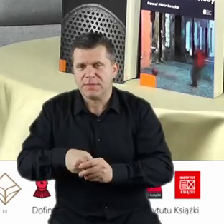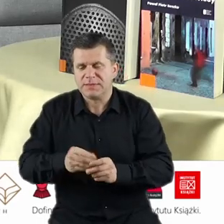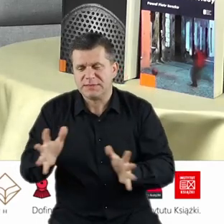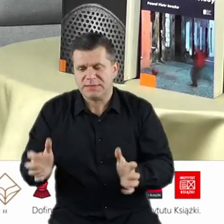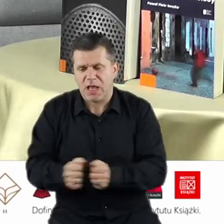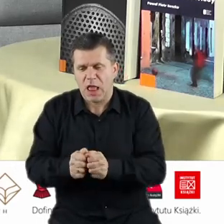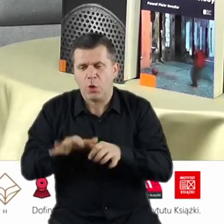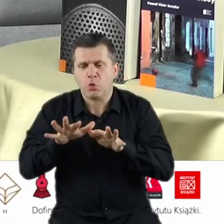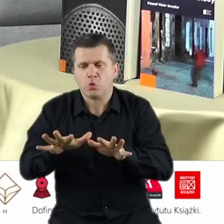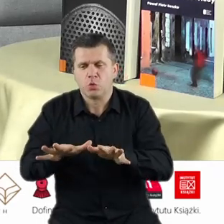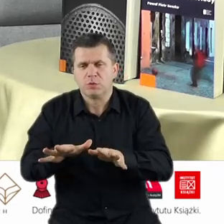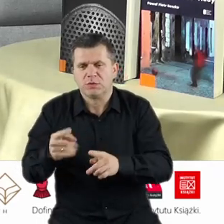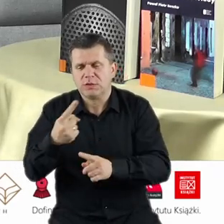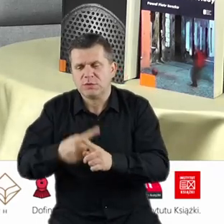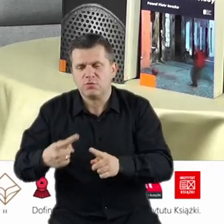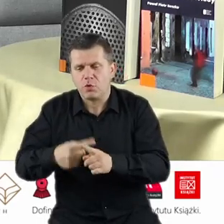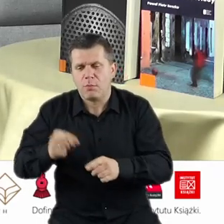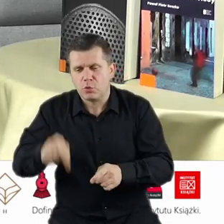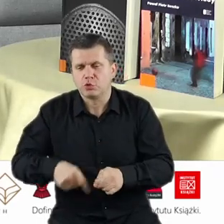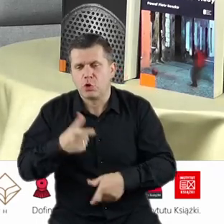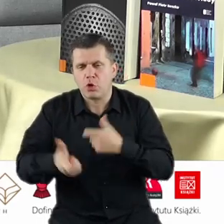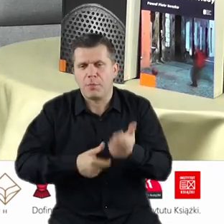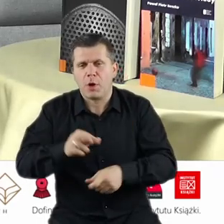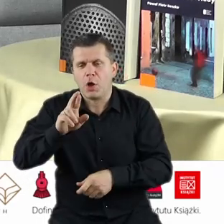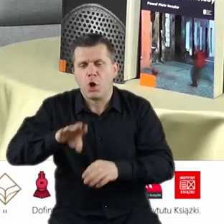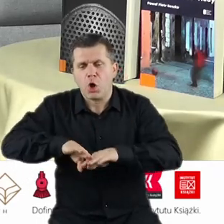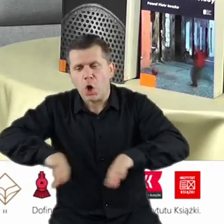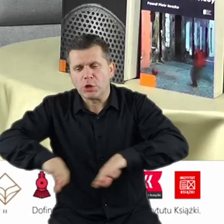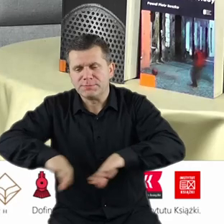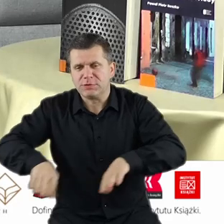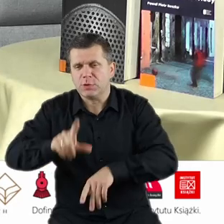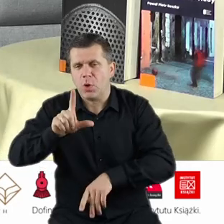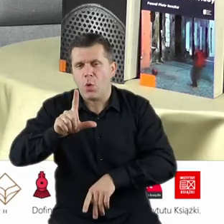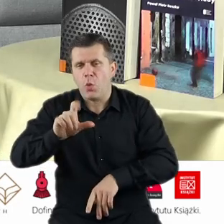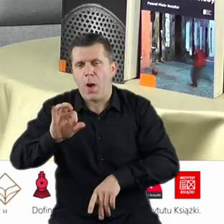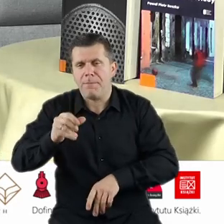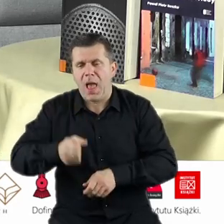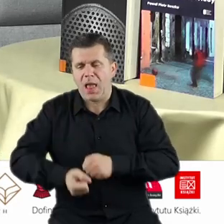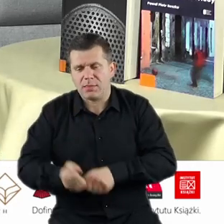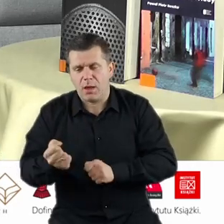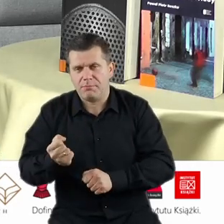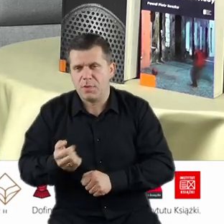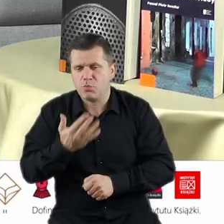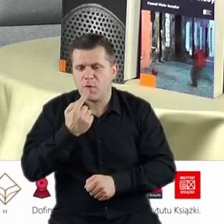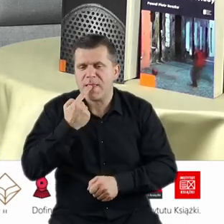tym grobie na sporo zwłok, które musiałem rozbić łopatą, bo to trudne.